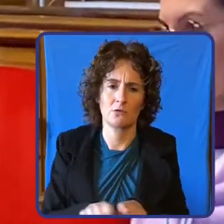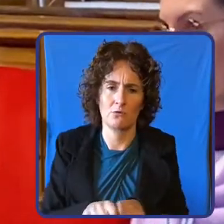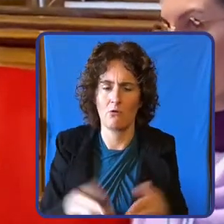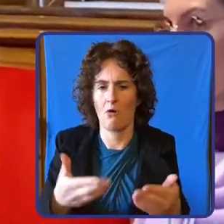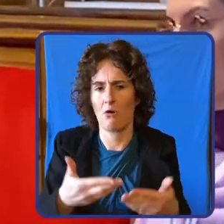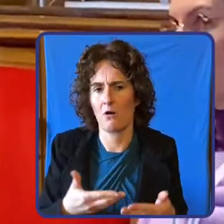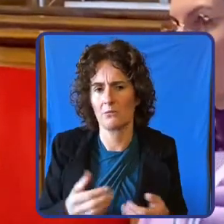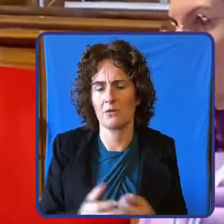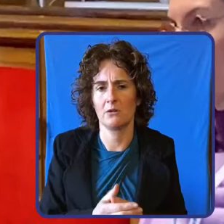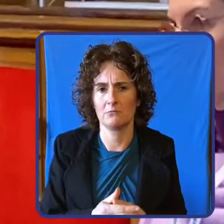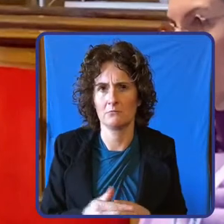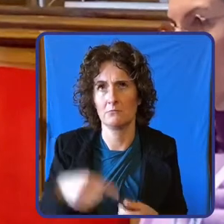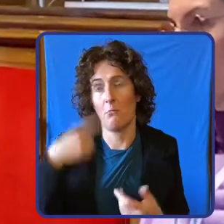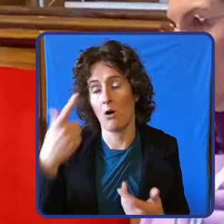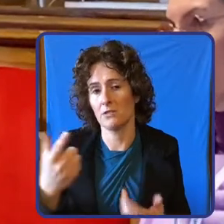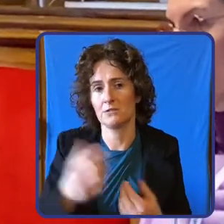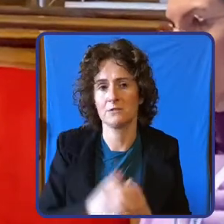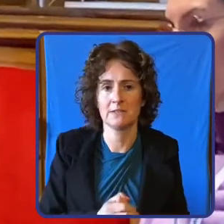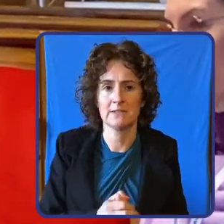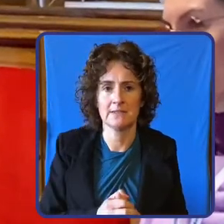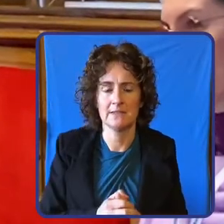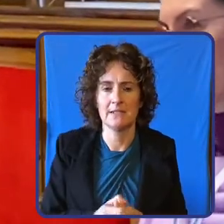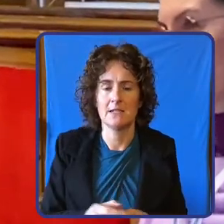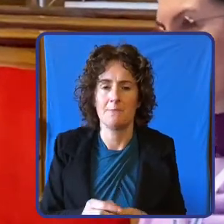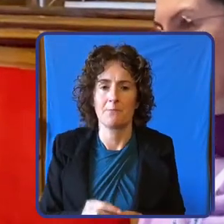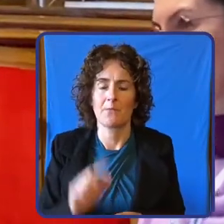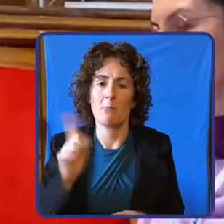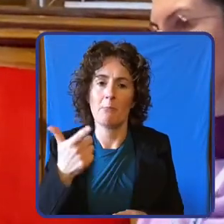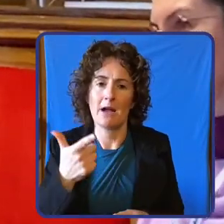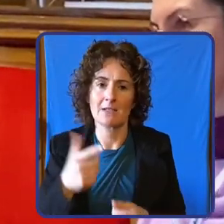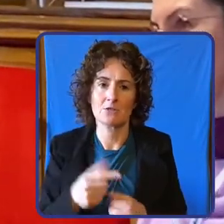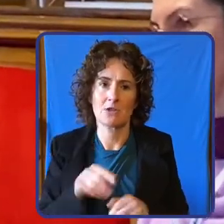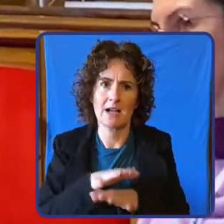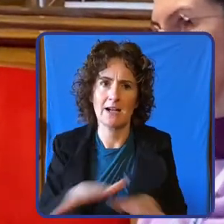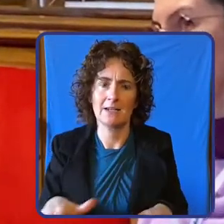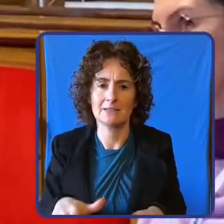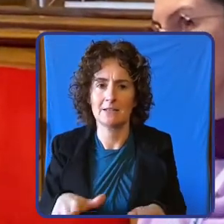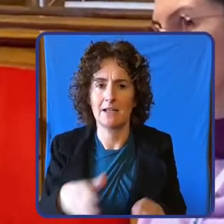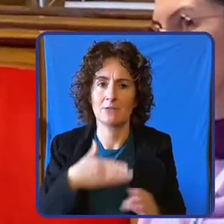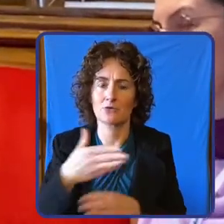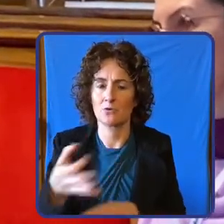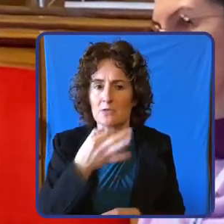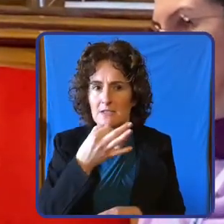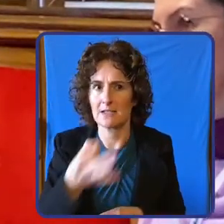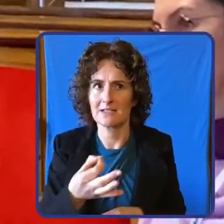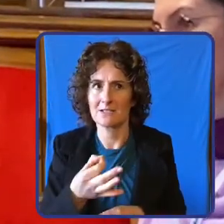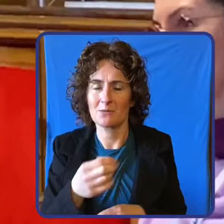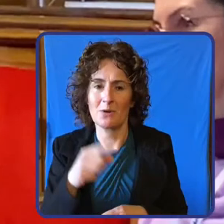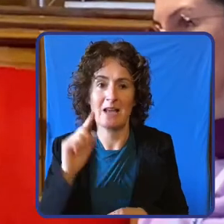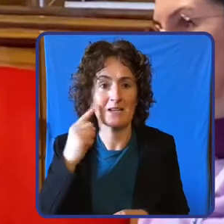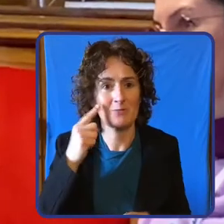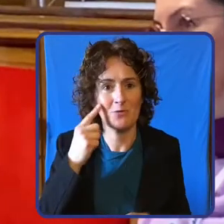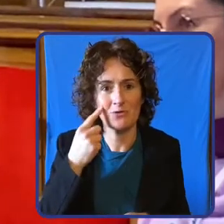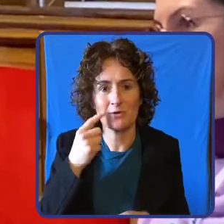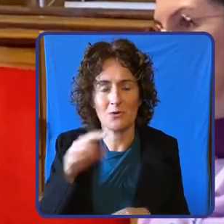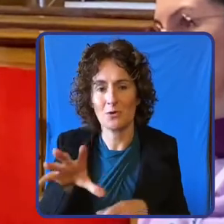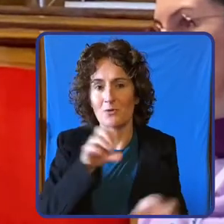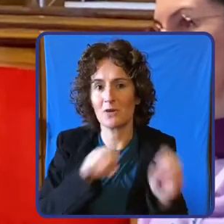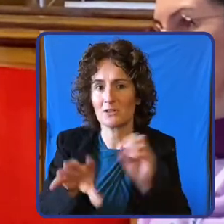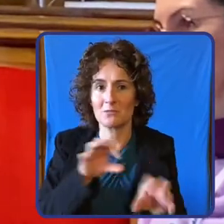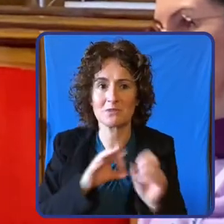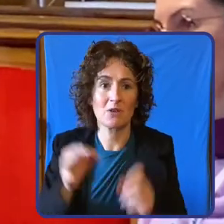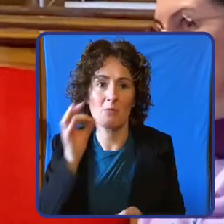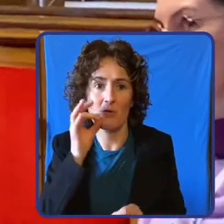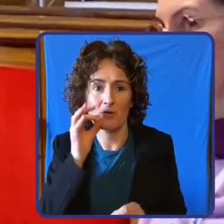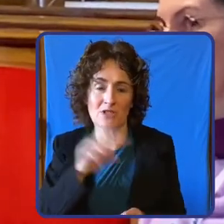A másik, az inkább általános hozzászólás lesz. Azt azért így mosolyogva tapasztalom, hogy a bolsevik elődöket mennyire bekerítették most